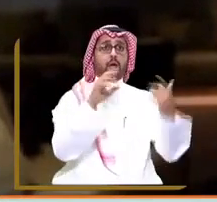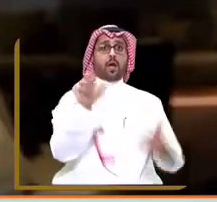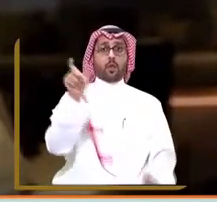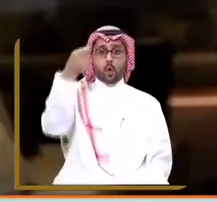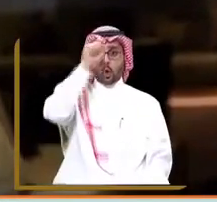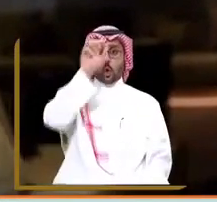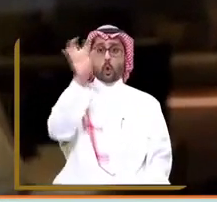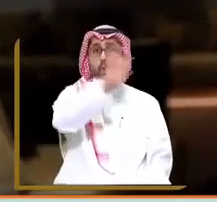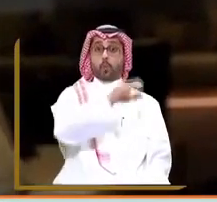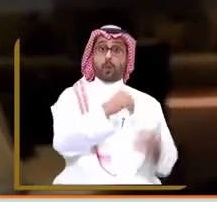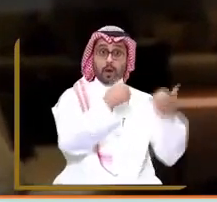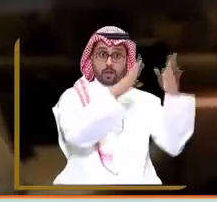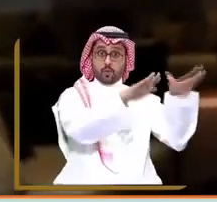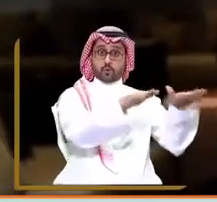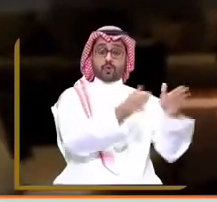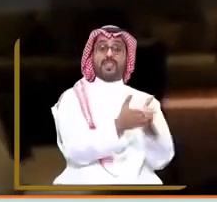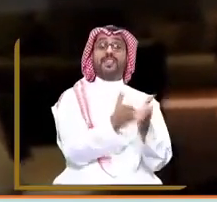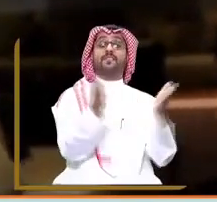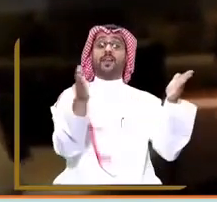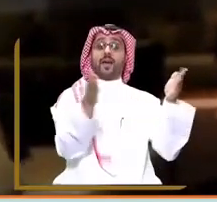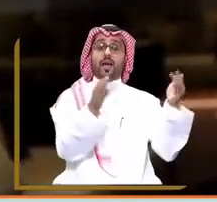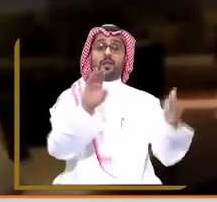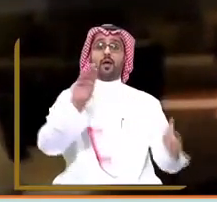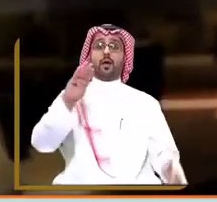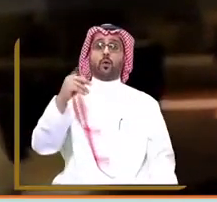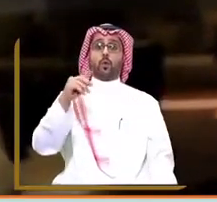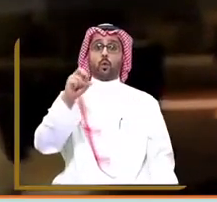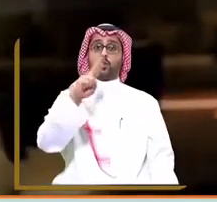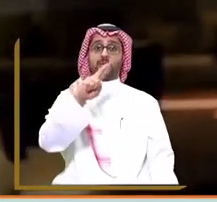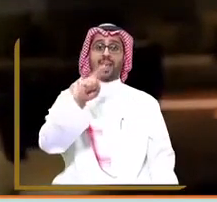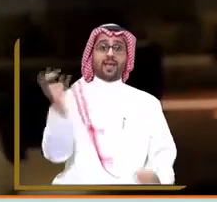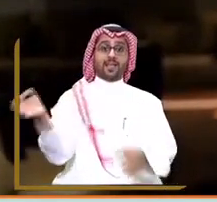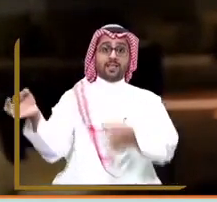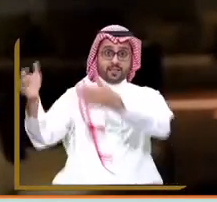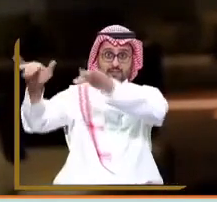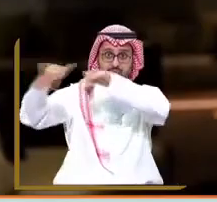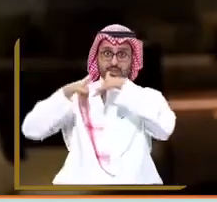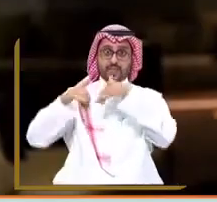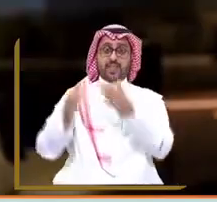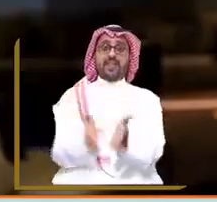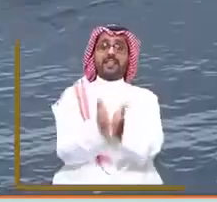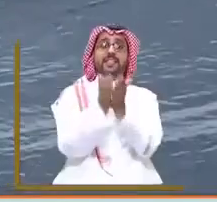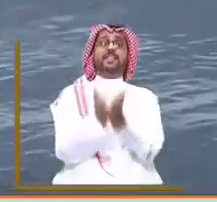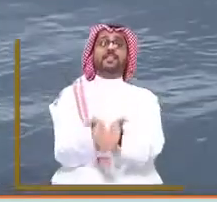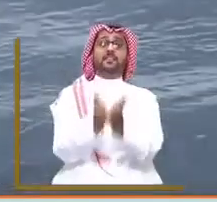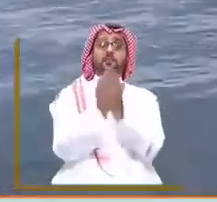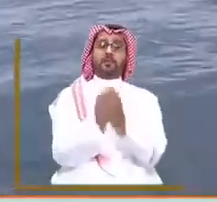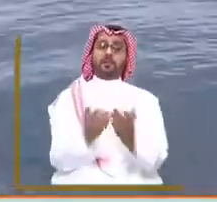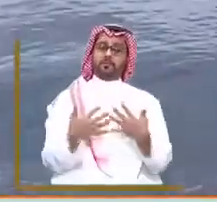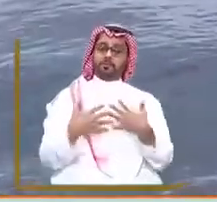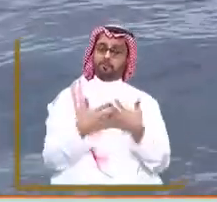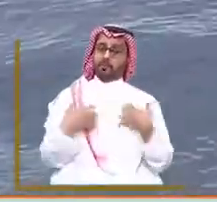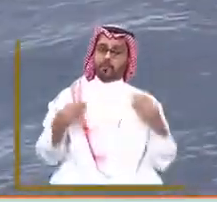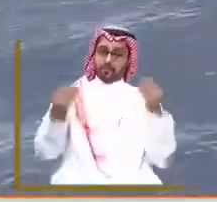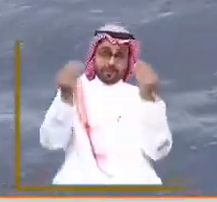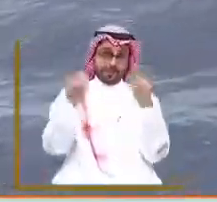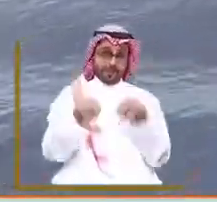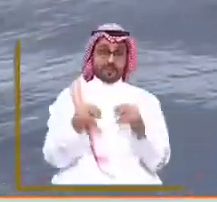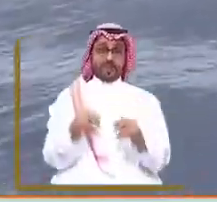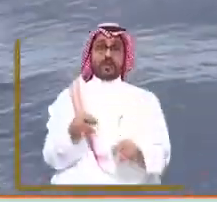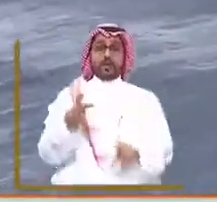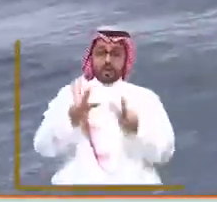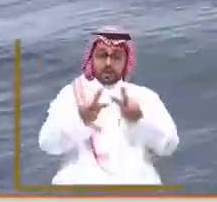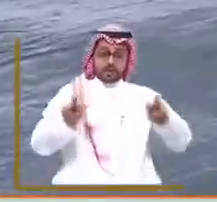والآن عندنا في السعودية صارت وبهوية سعودية ولون سعودي، ومرنا على جزر كمان اكتشفنا